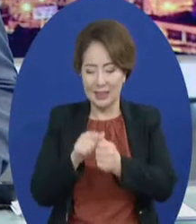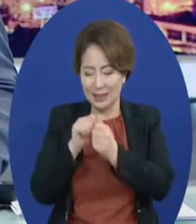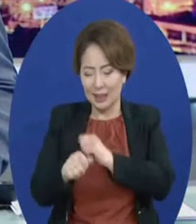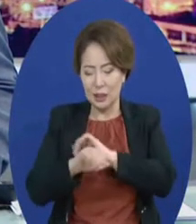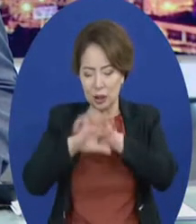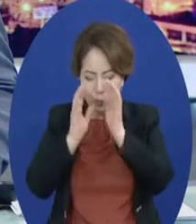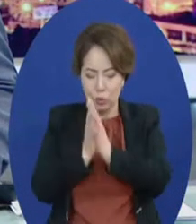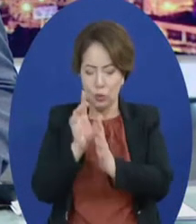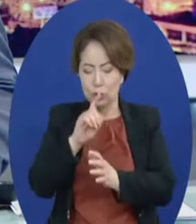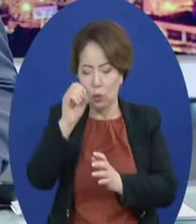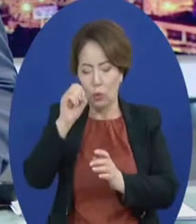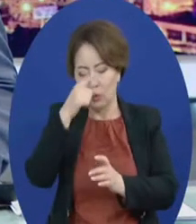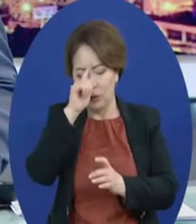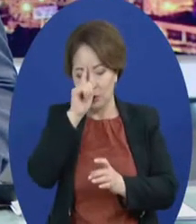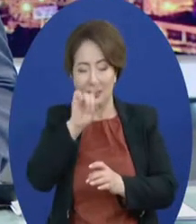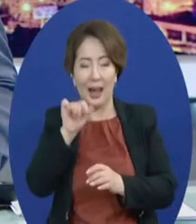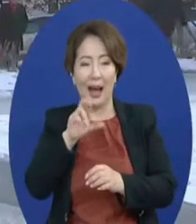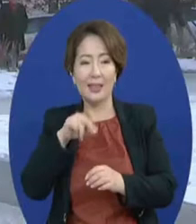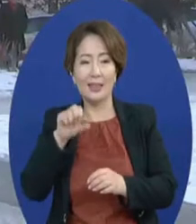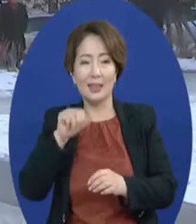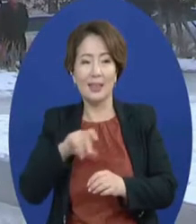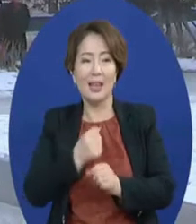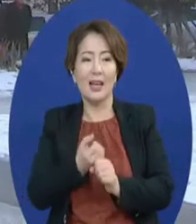даатгалын сангаас хариуцж байна.